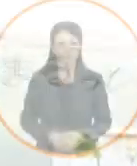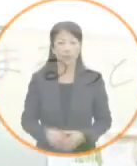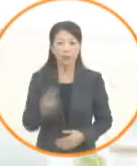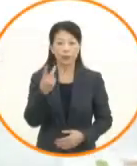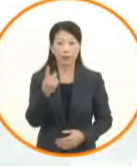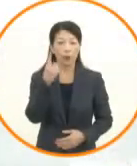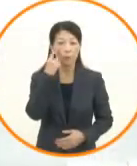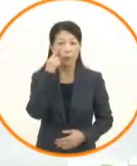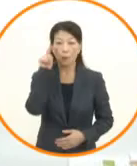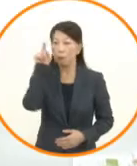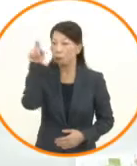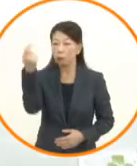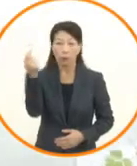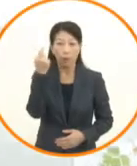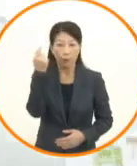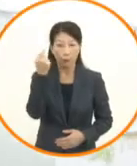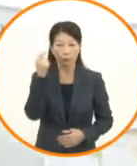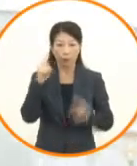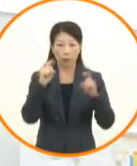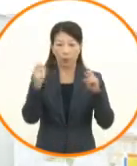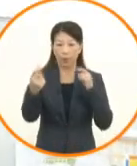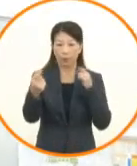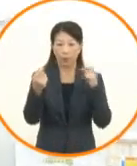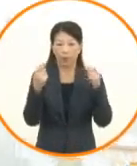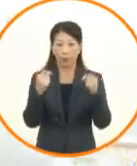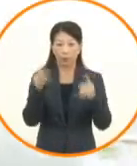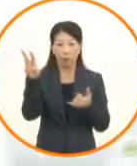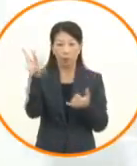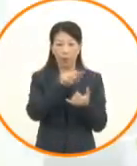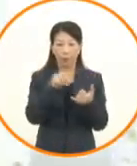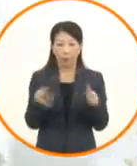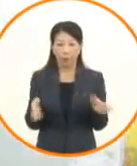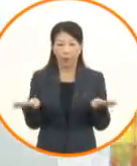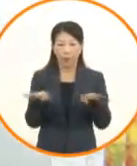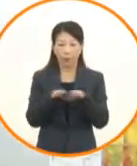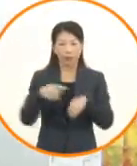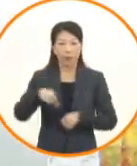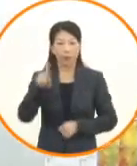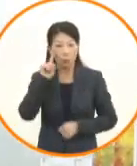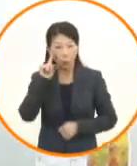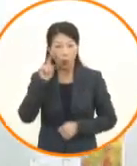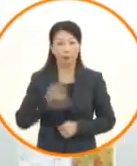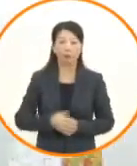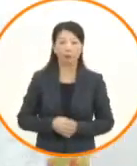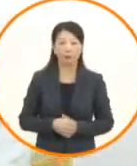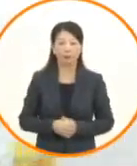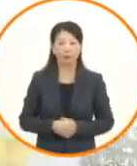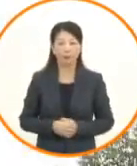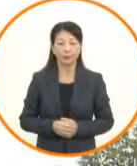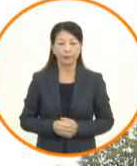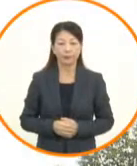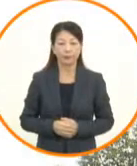2限目は課外授業。名古屋大学の減災館に行ってみよう。